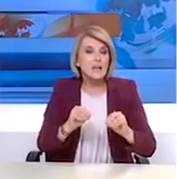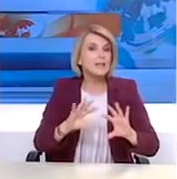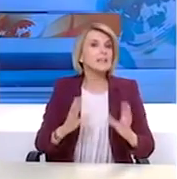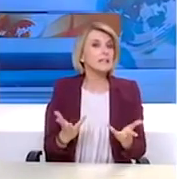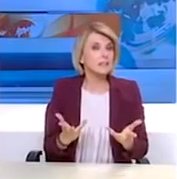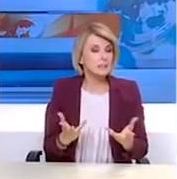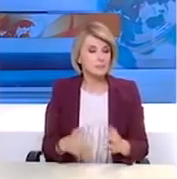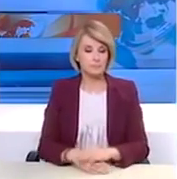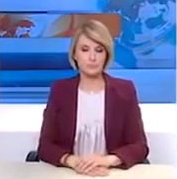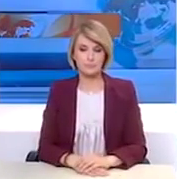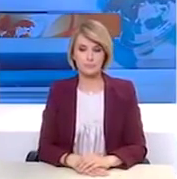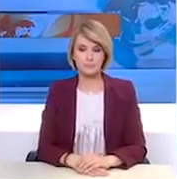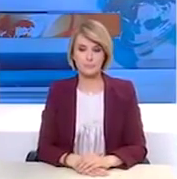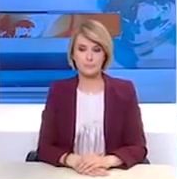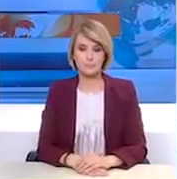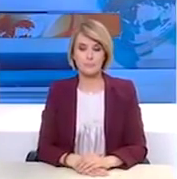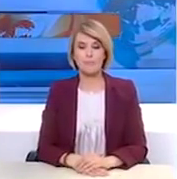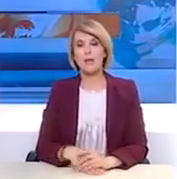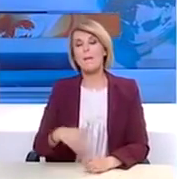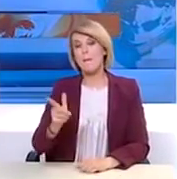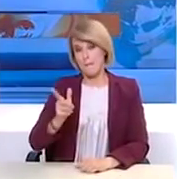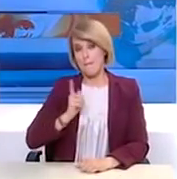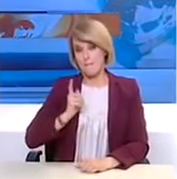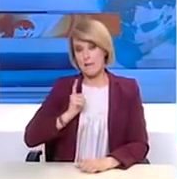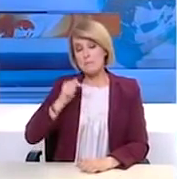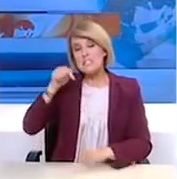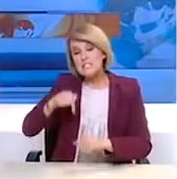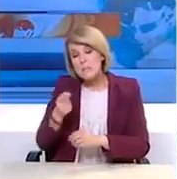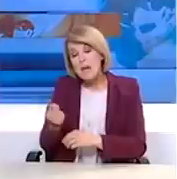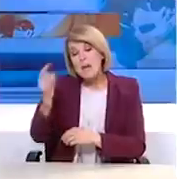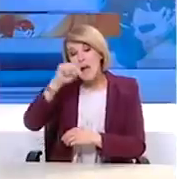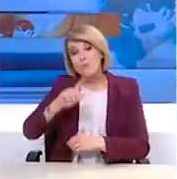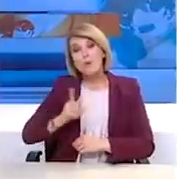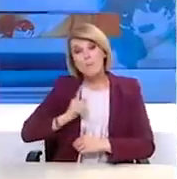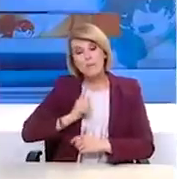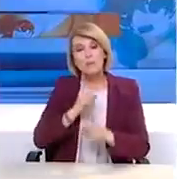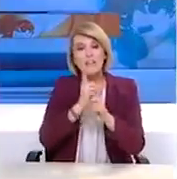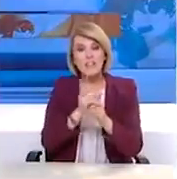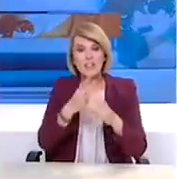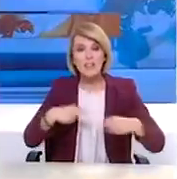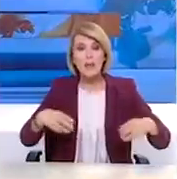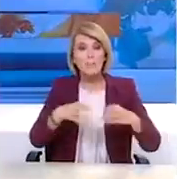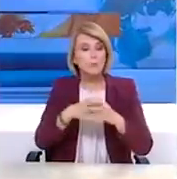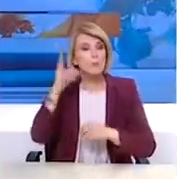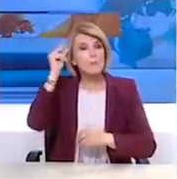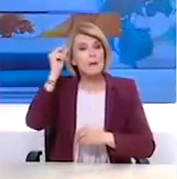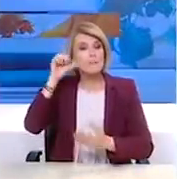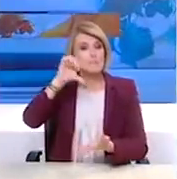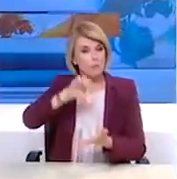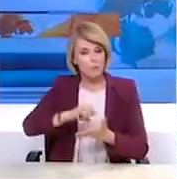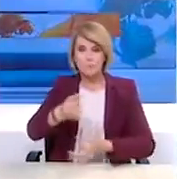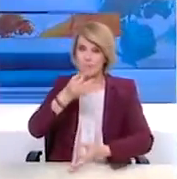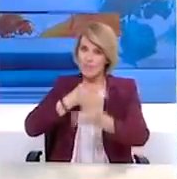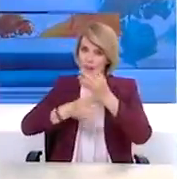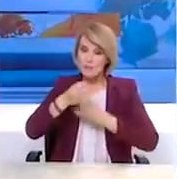Περιμένουμε, δεν ξέρω αν θα δοθεί σήμερα ή αύριο, πάντως αυτές τις μέρες από ειδική επιτροπή του Πανεπιστημίου Αθηνών να μας